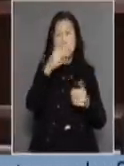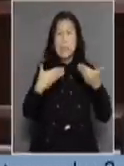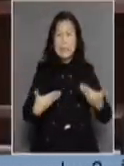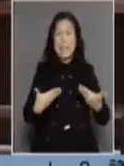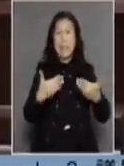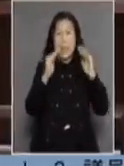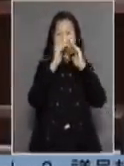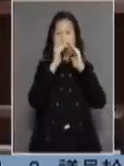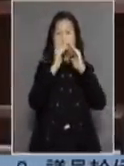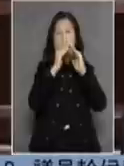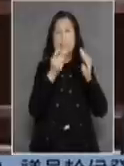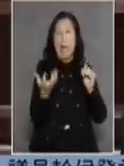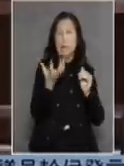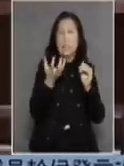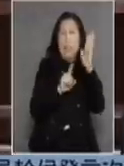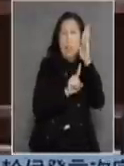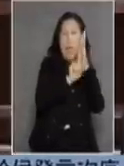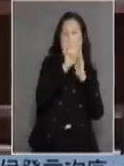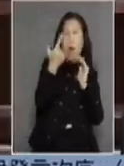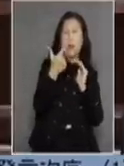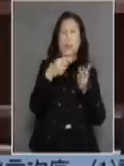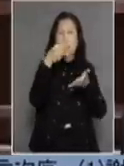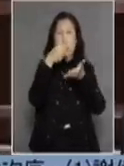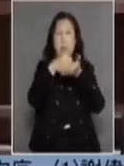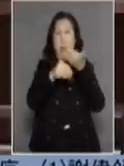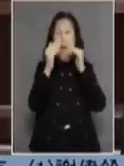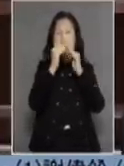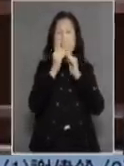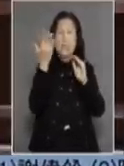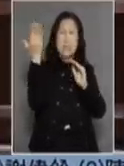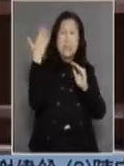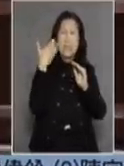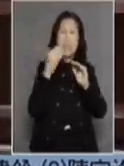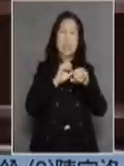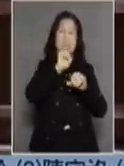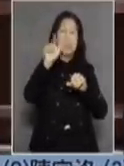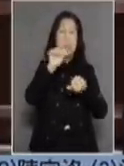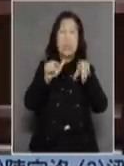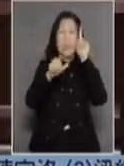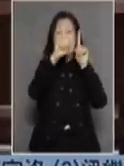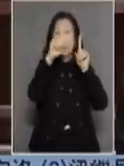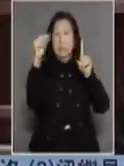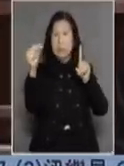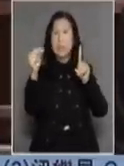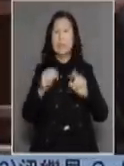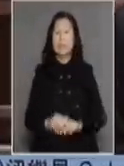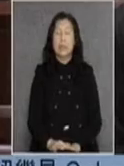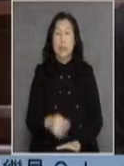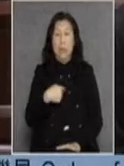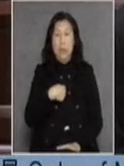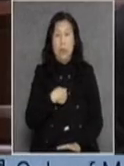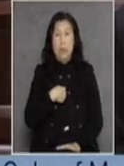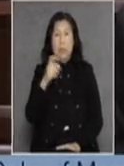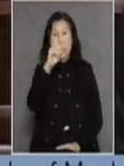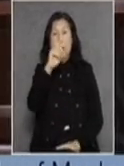市已經過熱了，樓價早超越97年的水平。如果我九龍